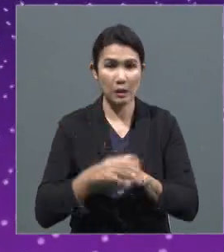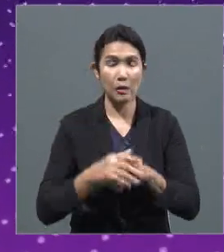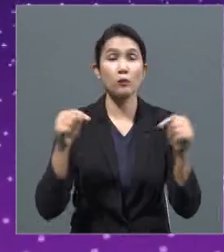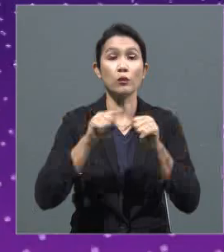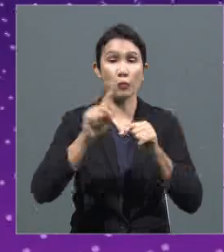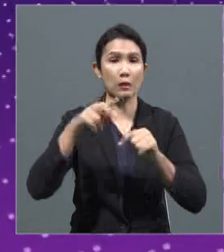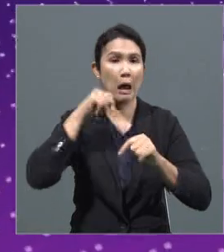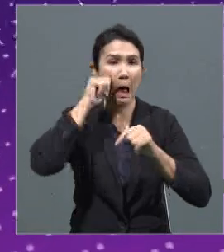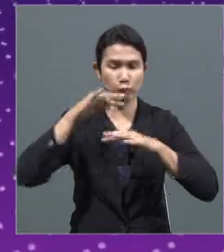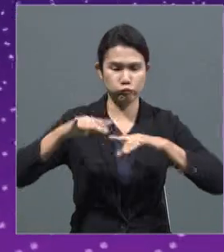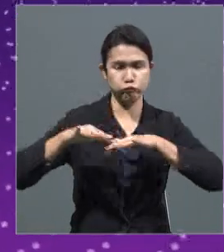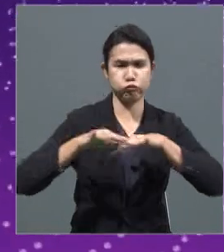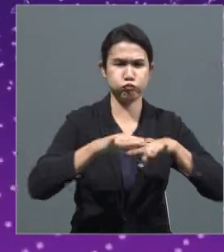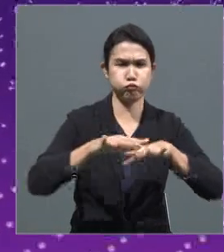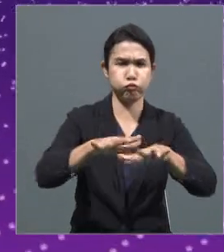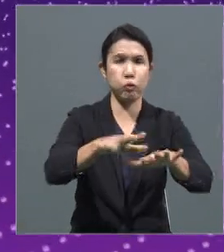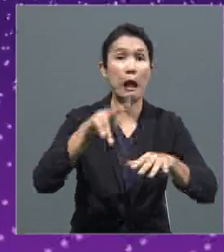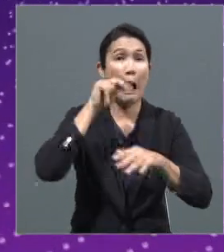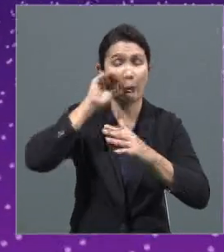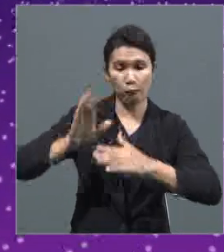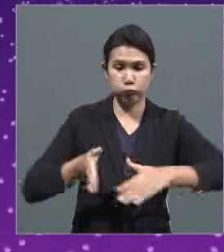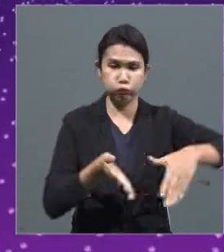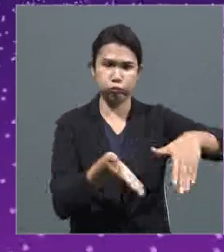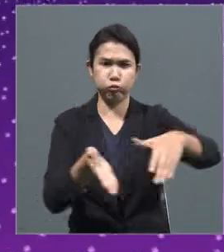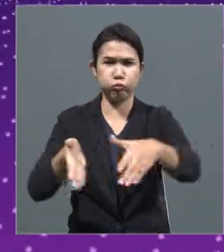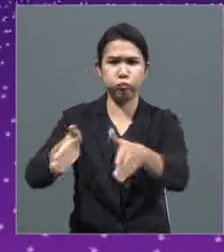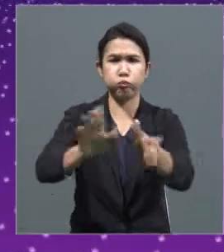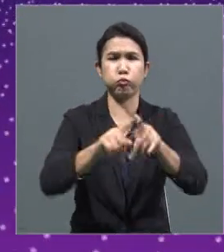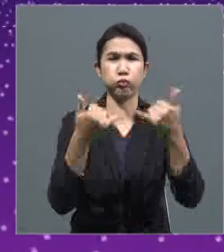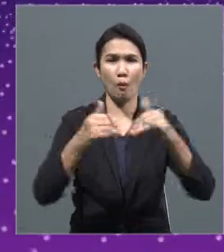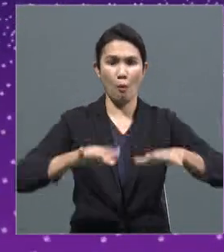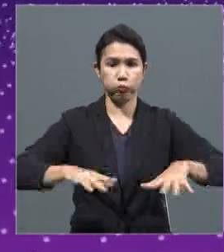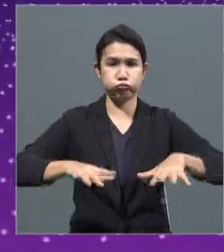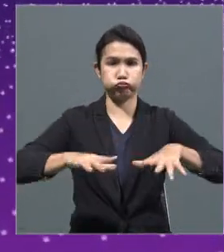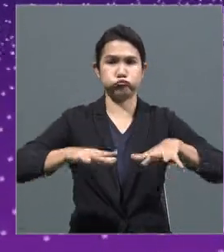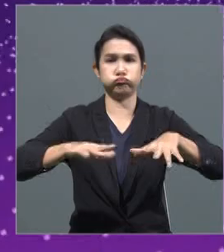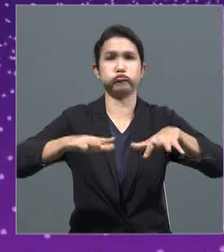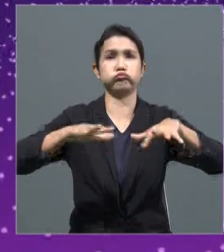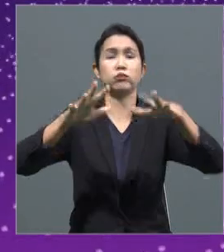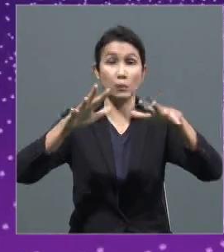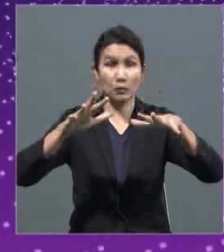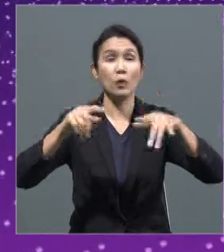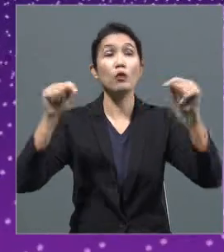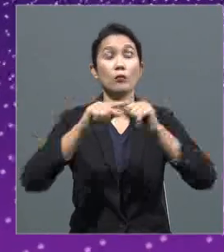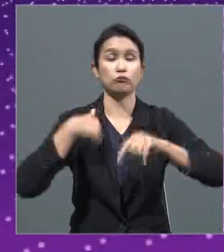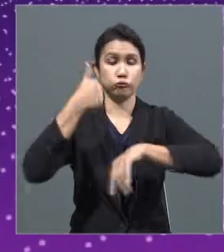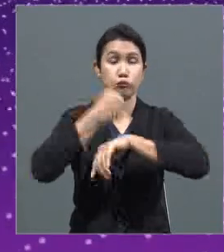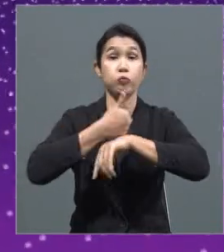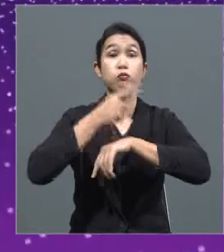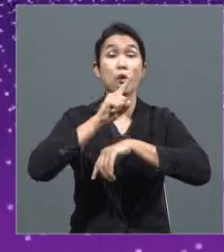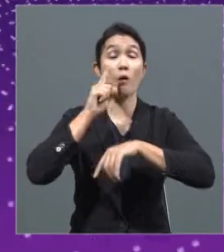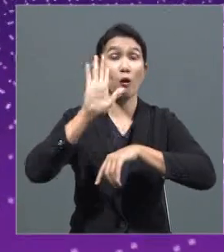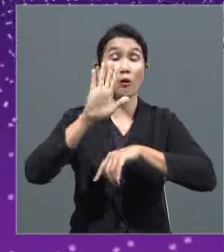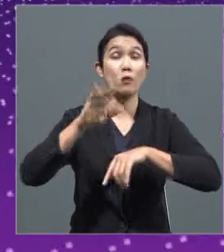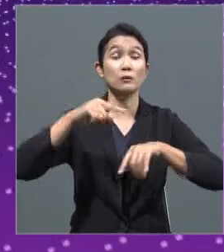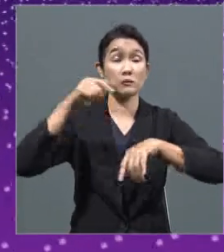เกียรติค่ะทำให้น้ำในแม่น้ำในระดับน่านตอนนี้นะมันเพิ่มสูงขึ้นจนทางผู้ว่าราชการจังหวัดน่านเนี่ยเมื่อคืน